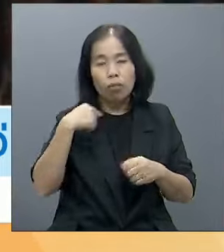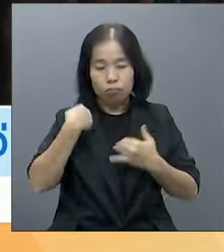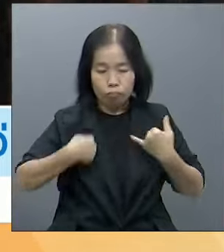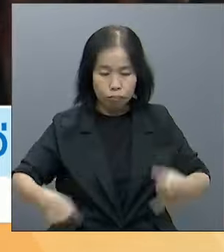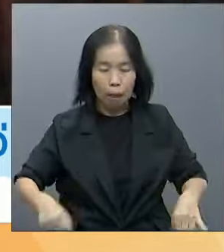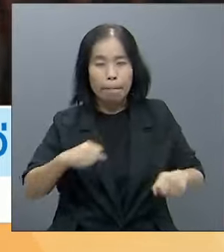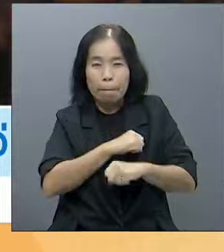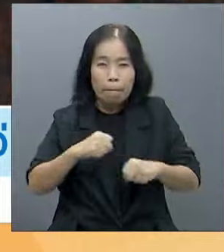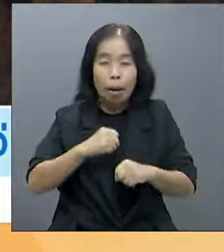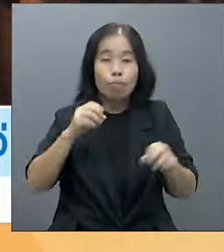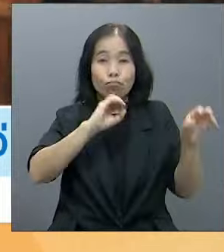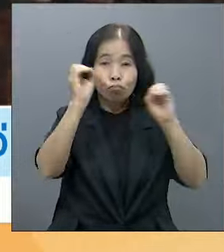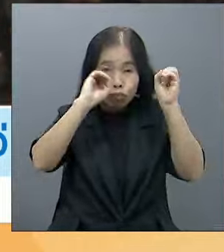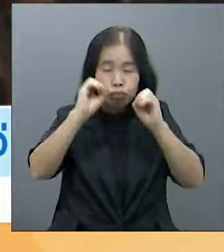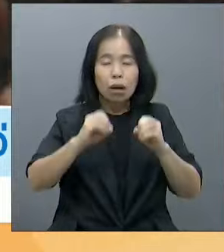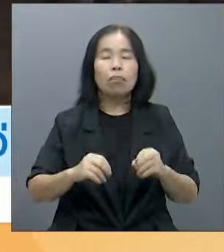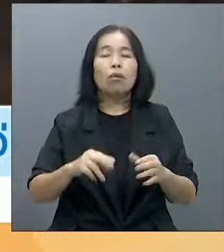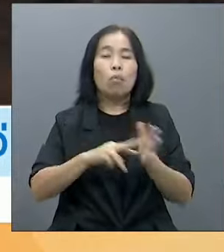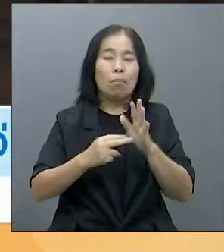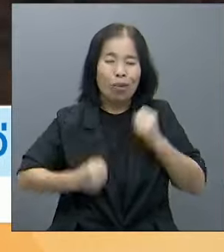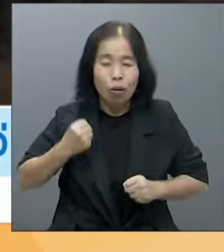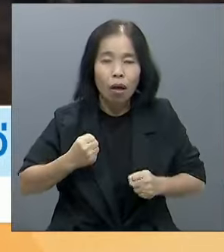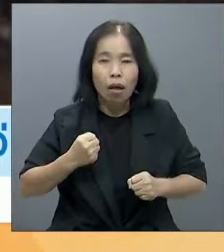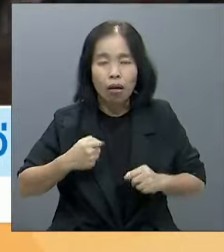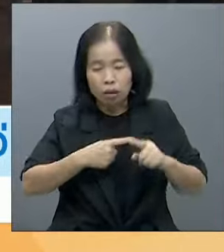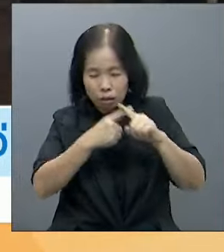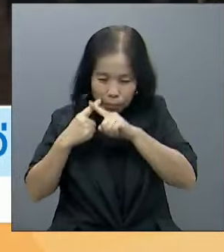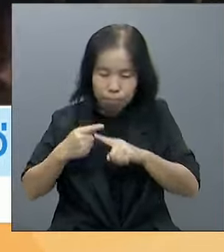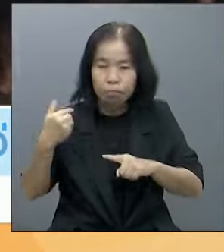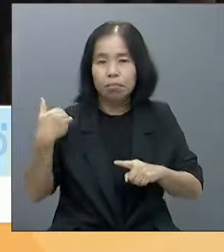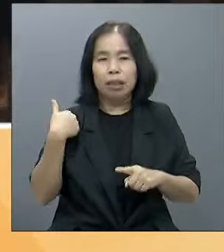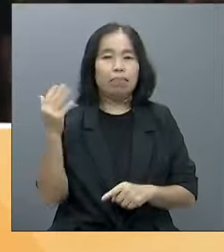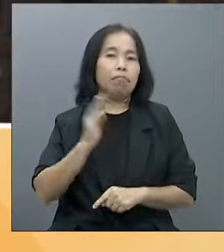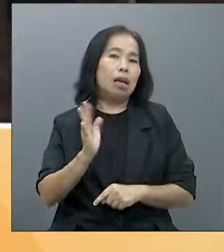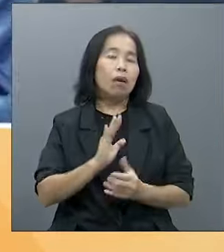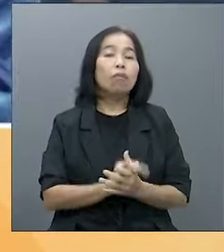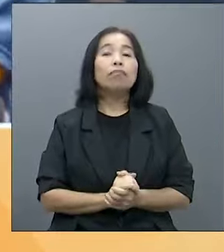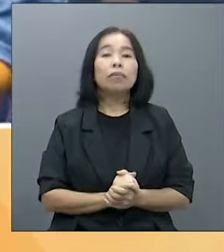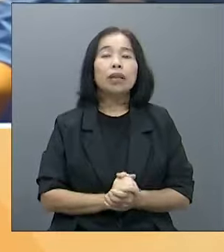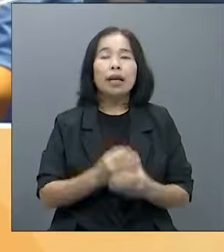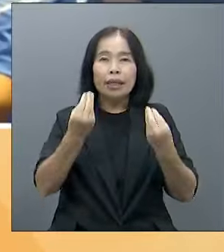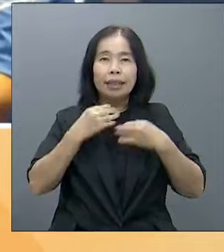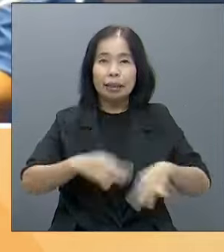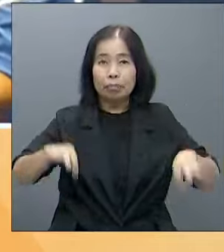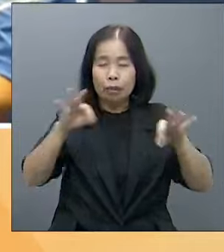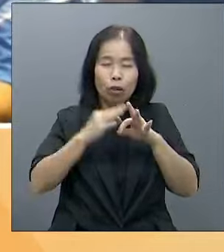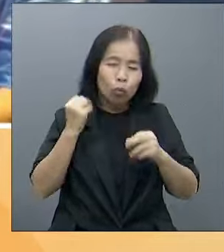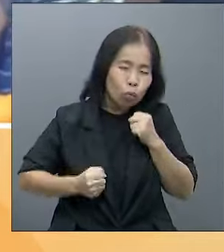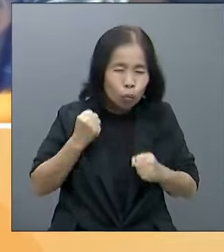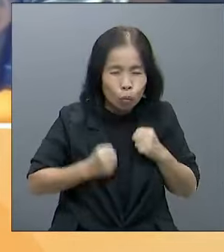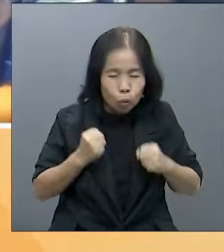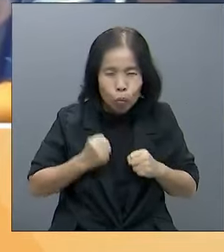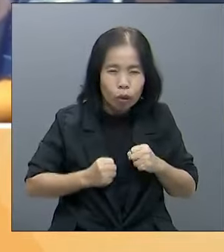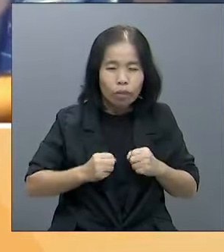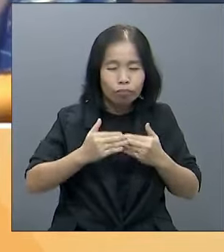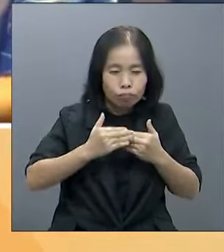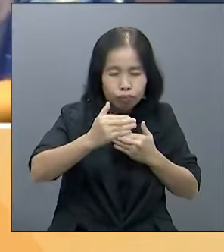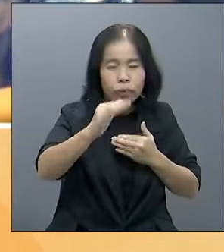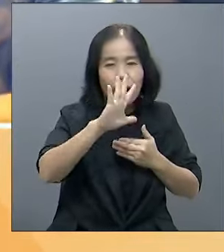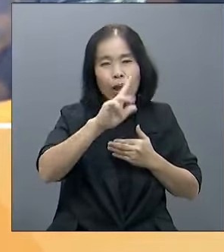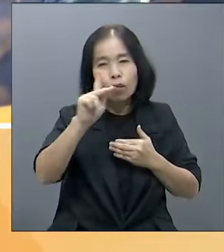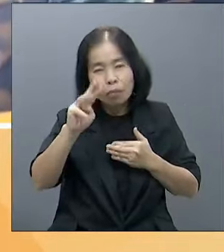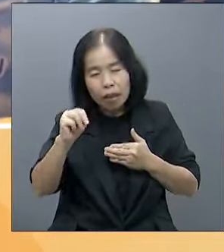ไปมันส่งผลเสียหลายประการมากๆเรื่องอาการบาดเจ็บต่างๆด้วยนะคะอย่างน้อย5กิโล10กิโลจริงเริ่มต้นฟันรันก็ได ้ 5